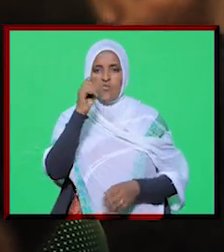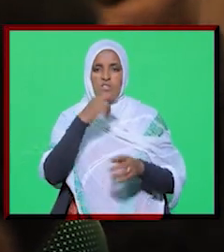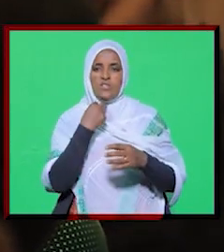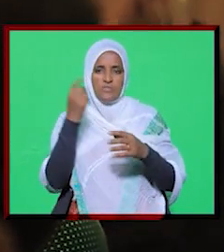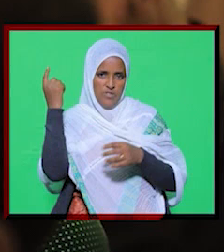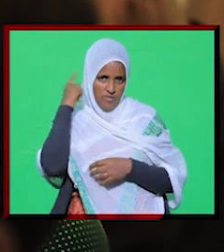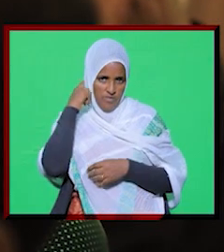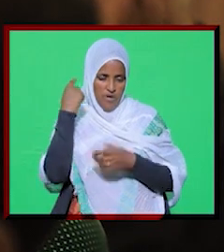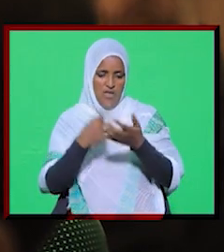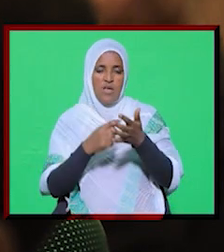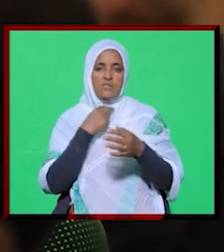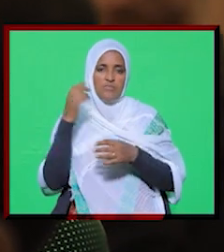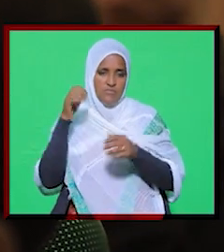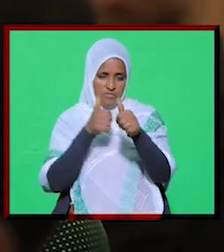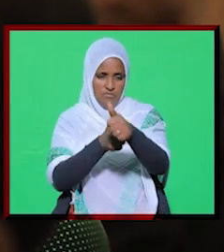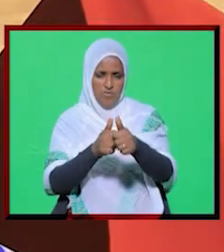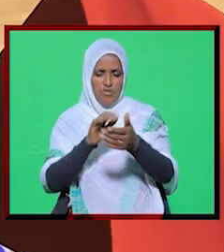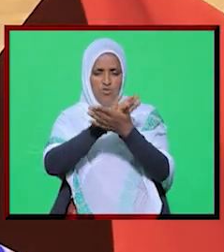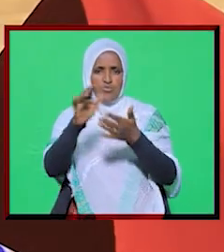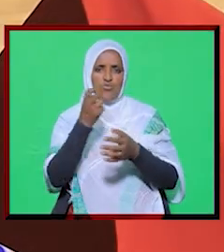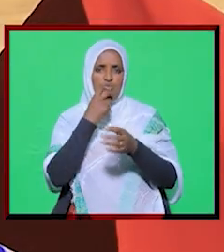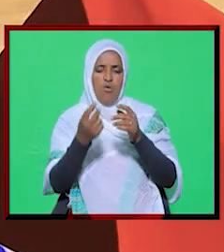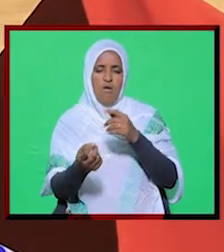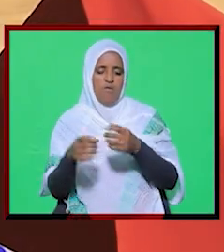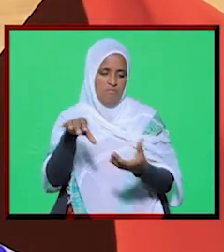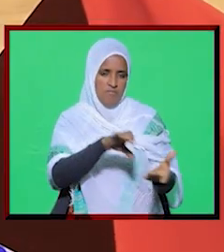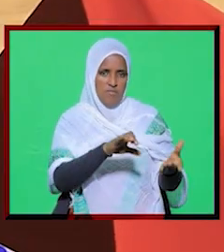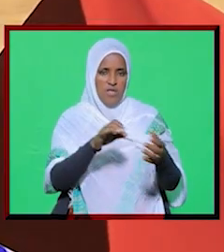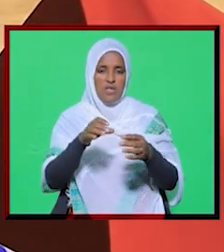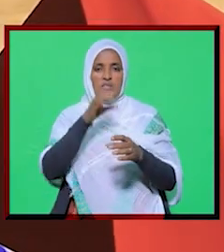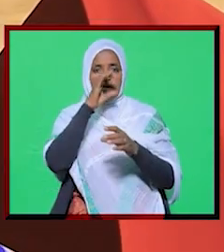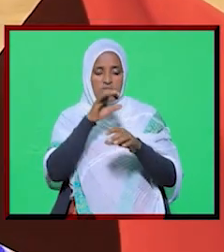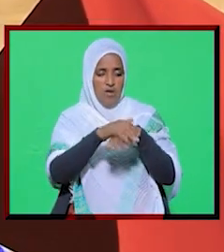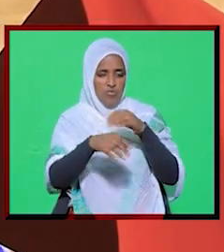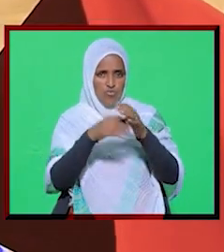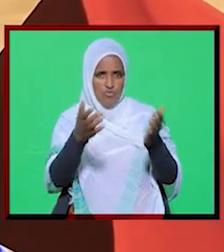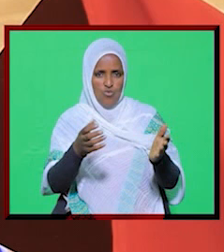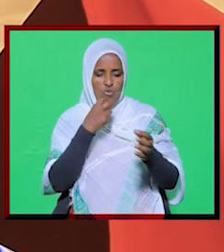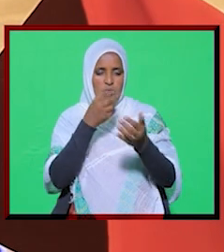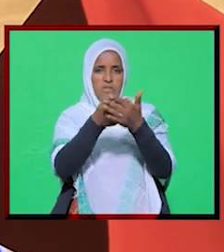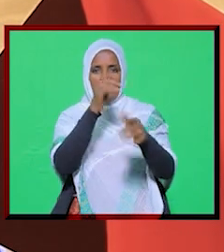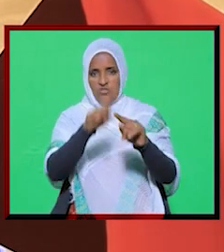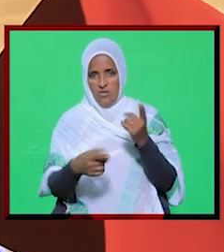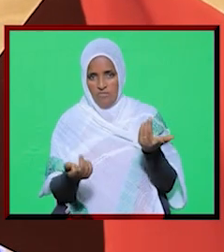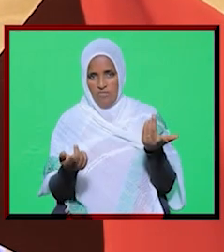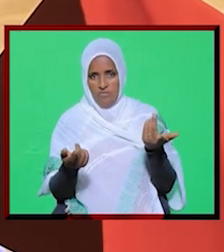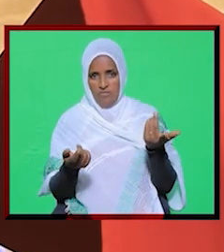ሰማ። ያን ድምጽ ተከትሎ ሲሄድ ንጹህ ውሃ ይፈሳል። ሊጠጣ እጁን ሲሰድ ግን ውሃው ላይ ሊደርስበት